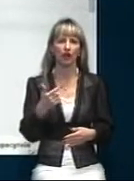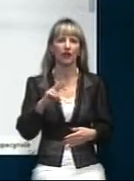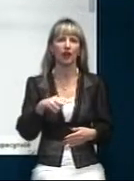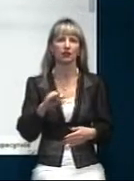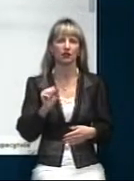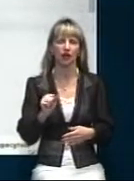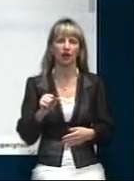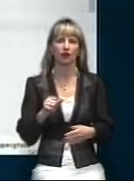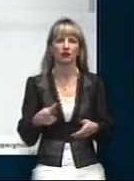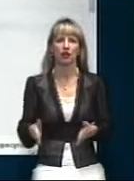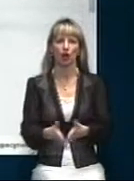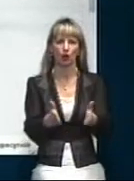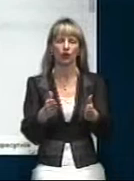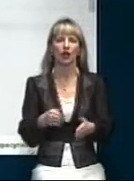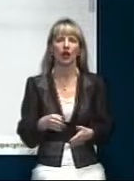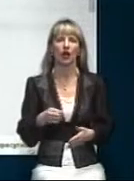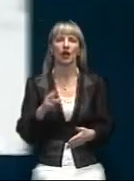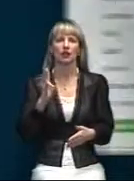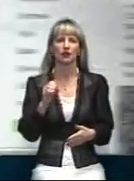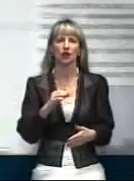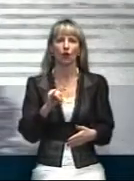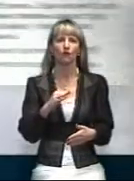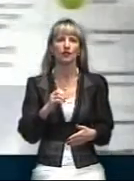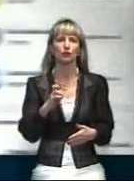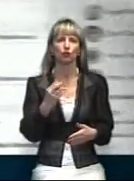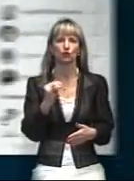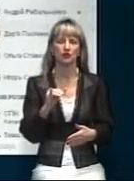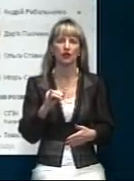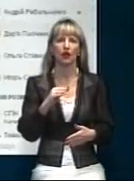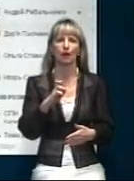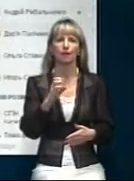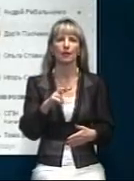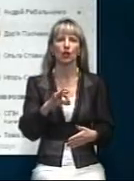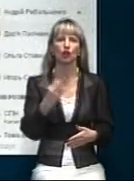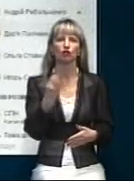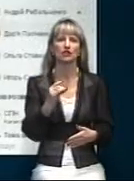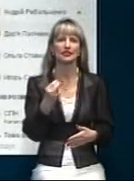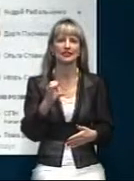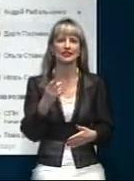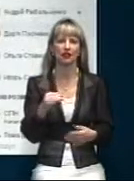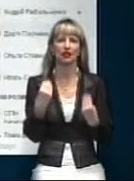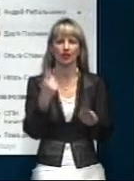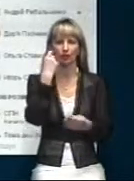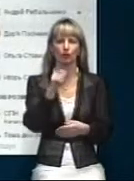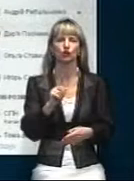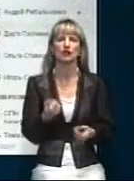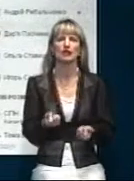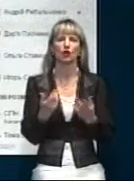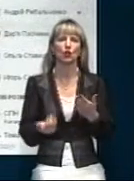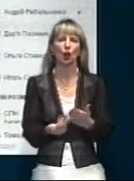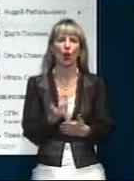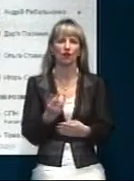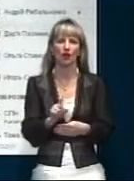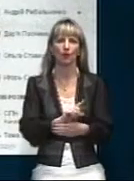сторінку Фейсбука Олексія Білошицького, де він саме надає нам інформацію про те, що з'явилися нові